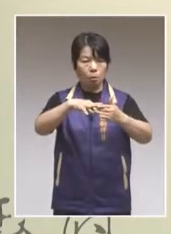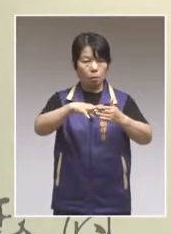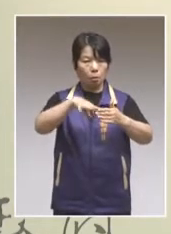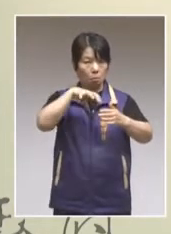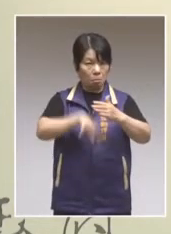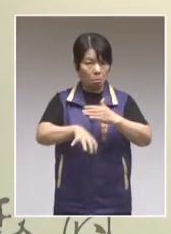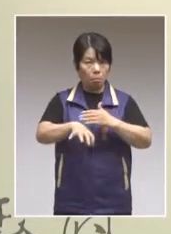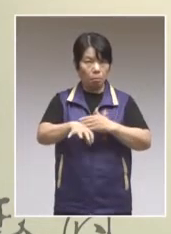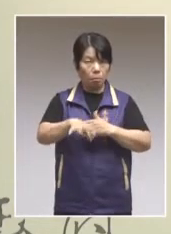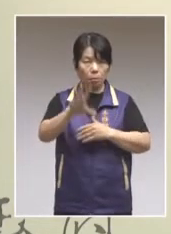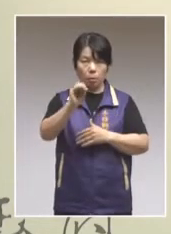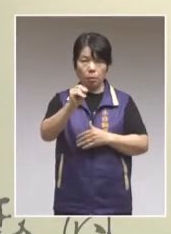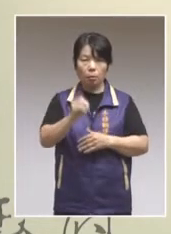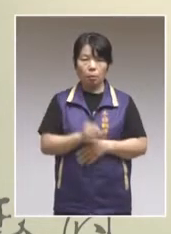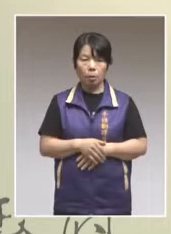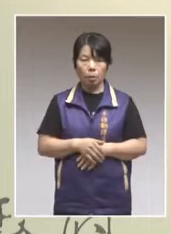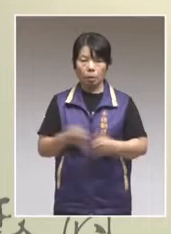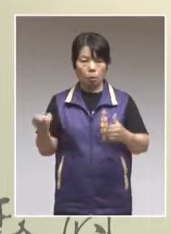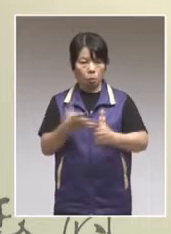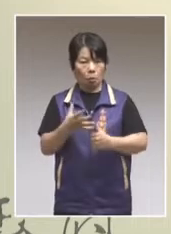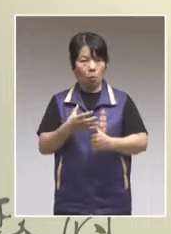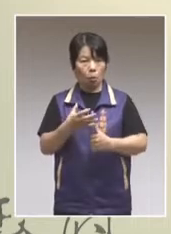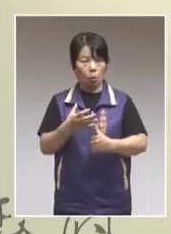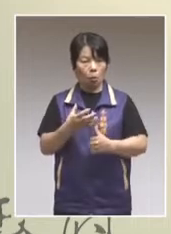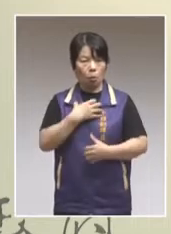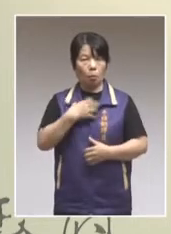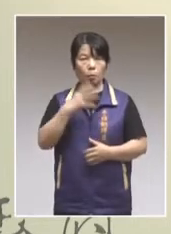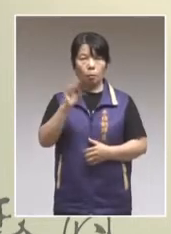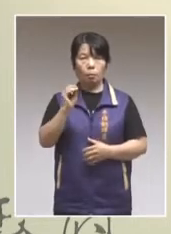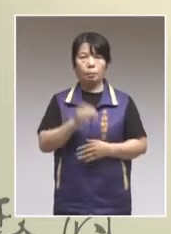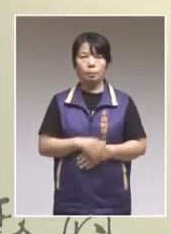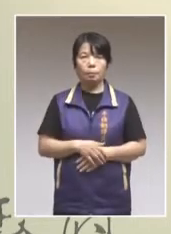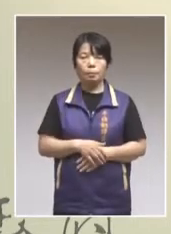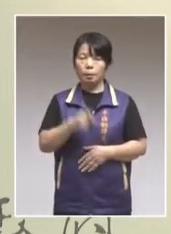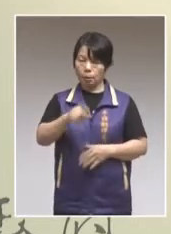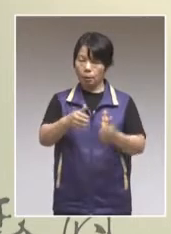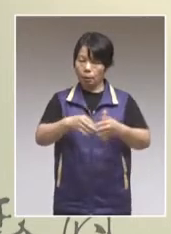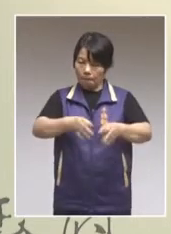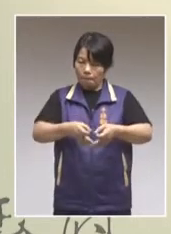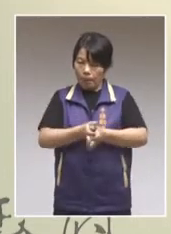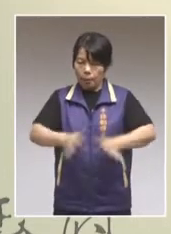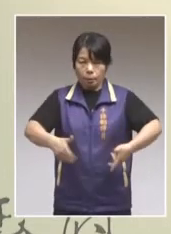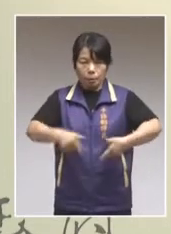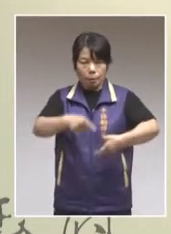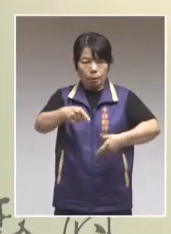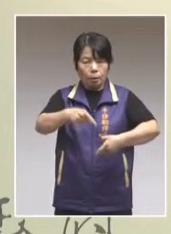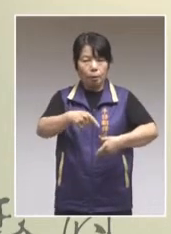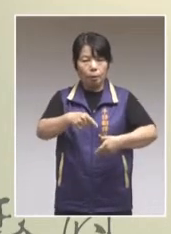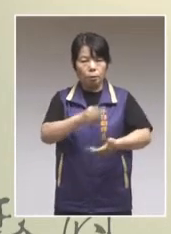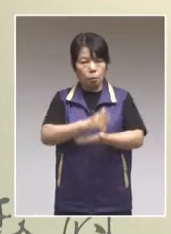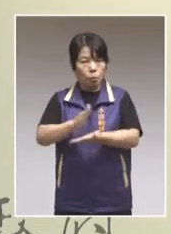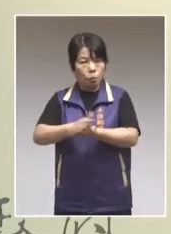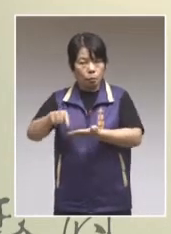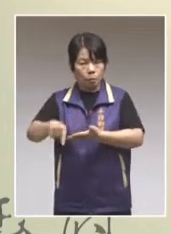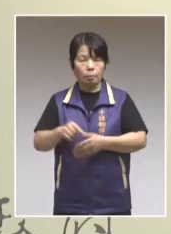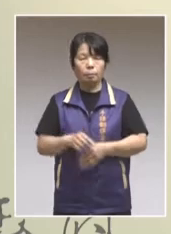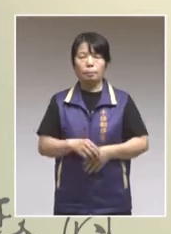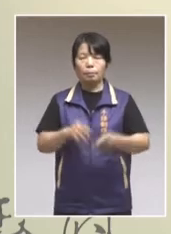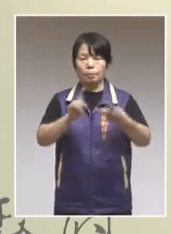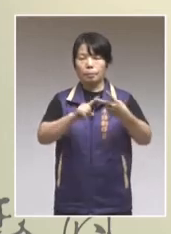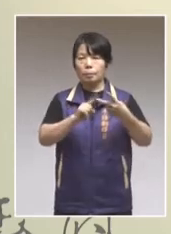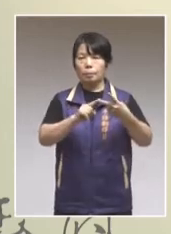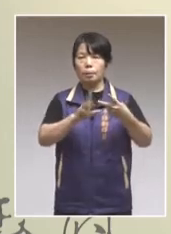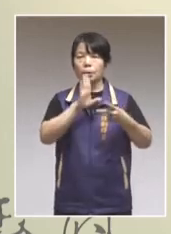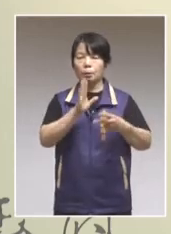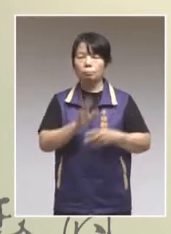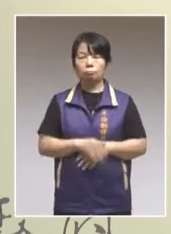他有没有传播的风险，所以大概会有这样子一个紧急状况，就这叙述来看的话。那第二个就是